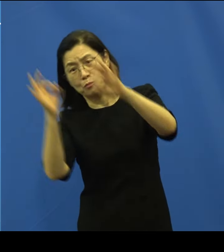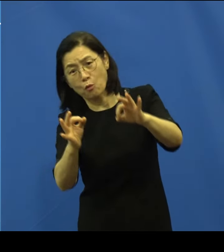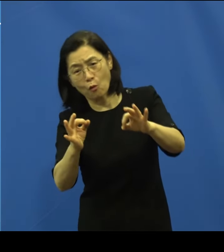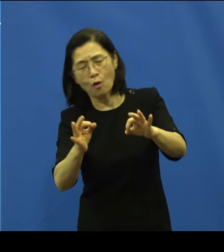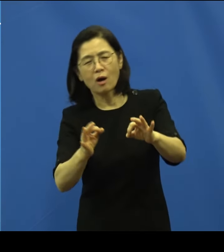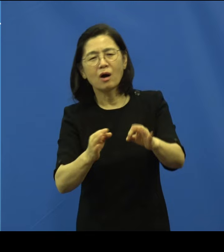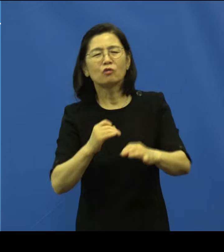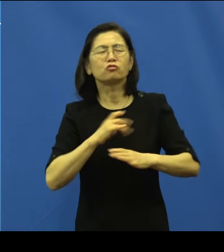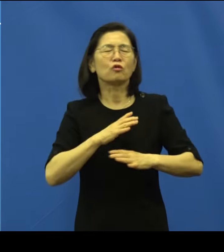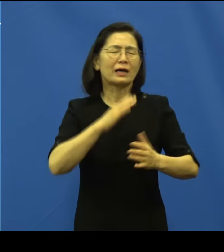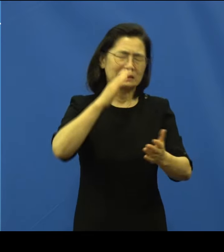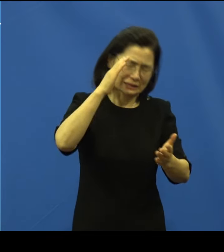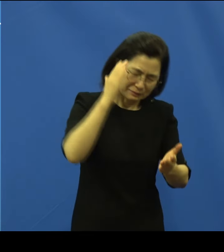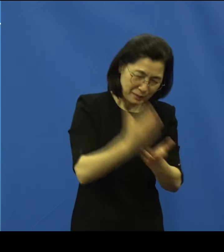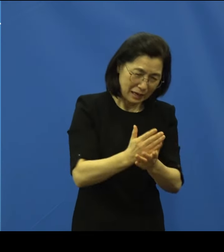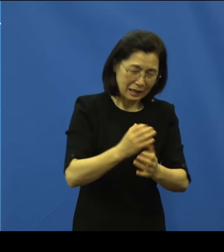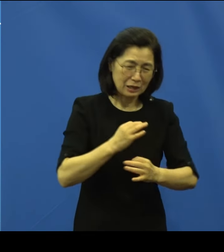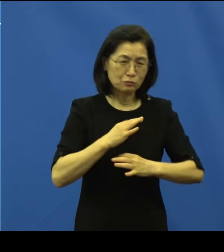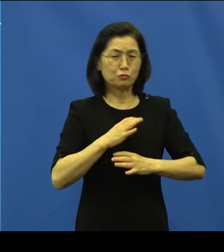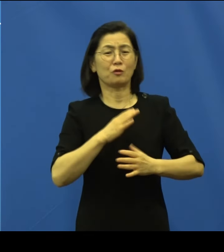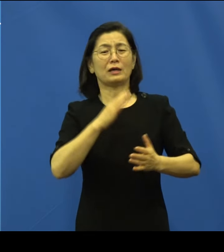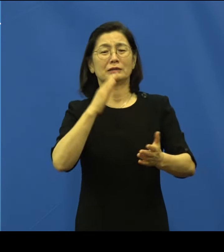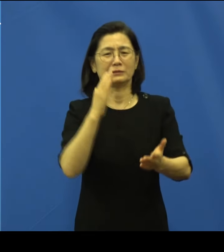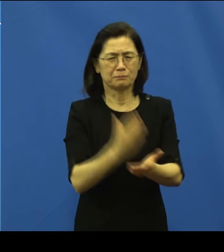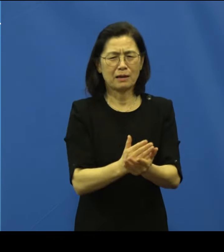거예요. 그리고 원모